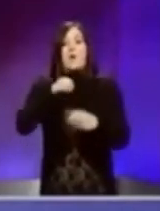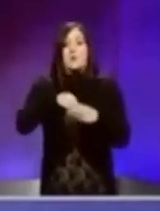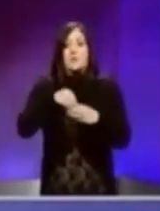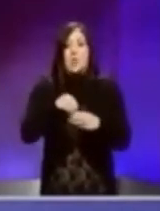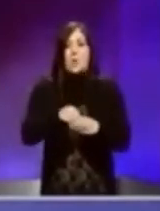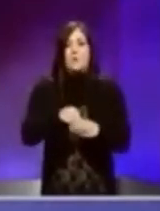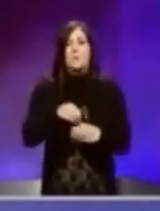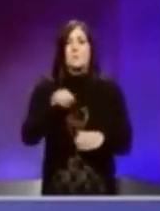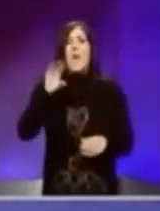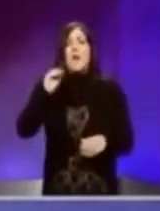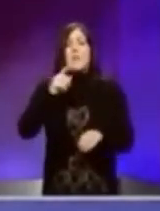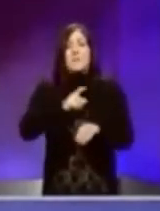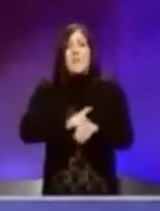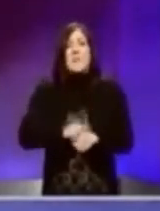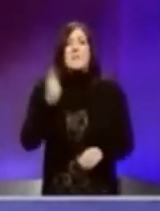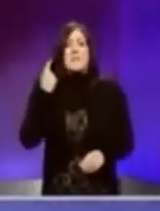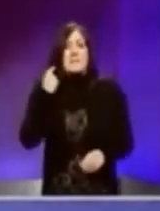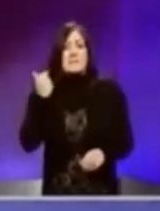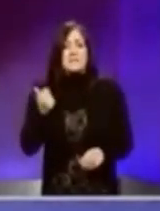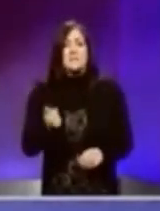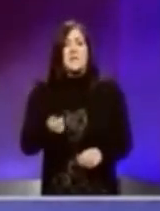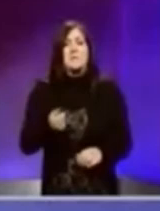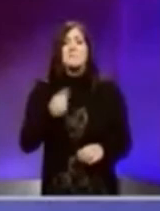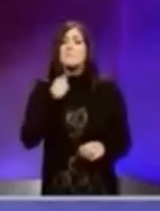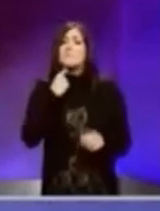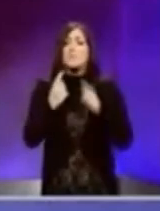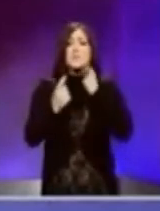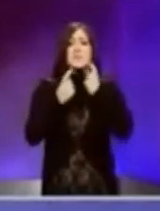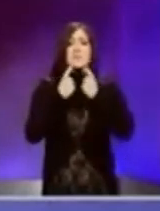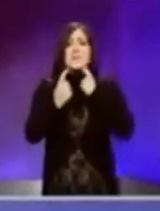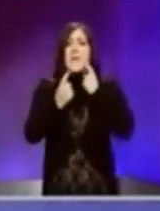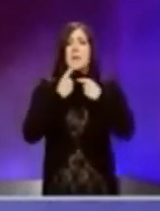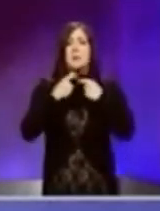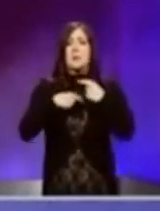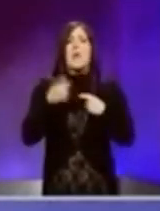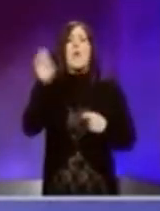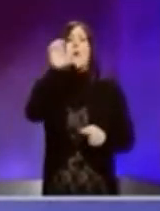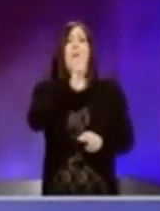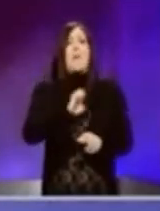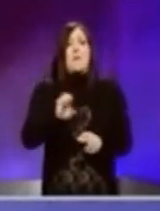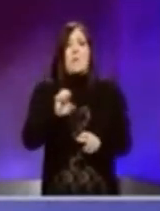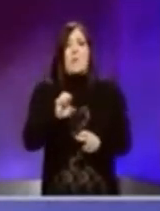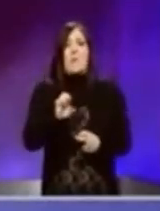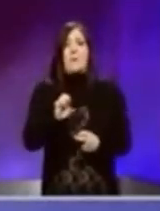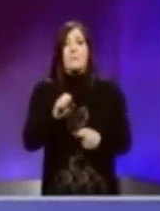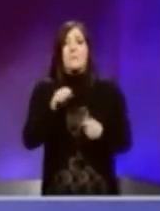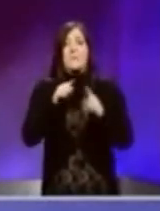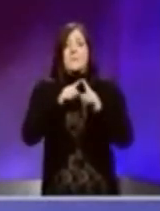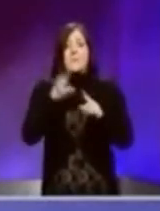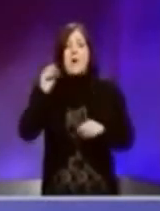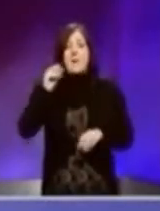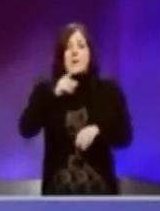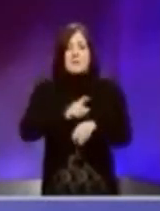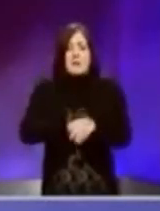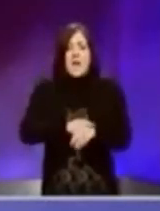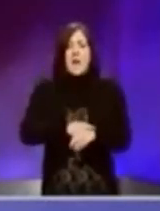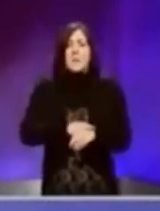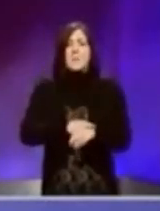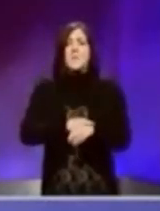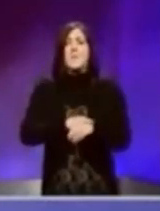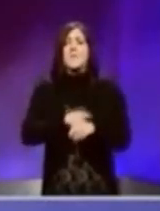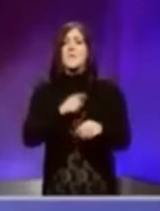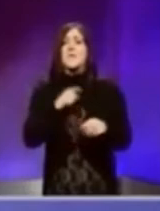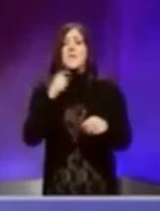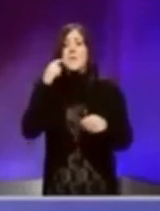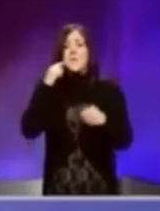nitkellmu biżejjed fuq issues Ewropej, iżda li l-kampanja hija ffukata iżjed fuq issues lokali. Però naħseb dan mhuwiex għal